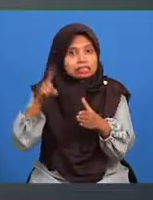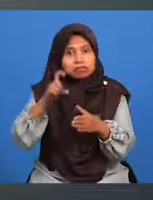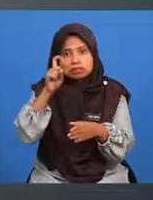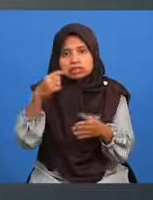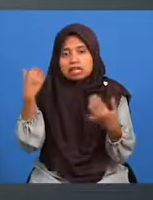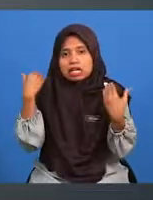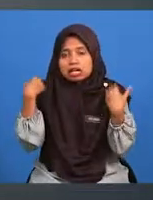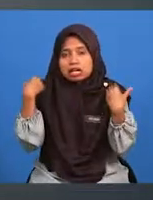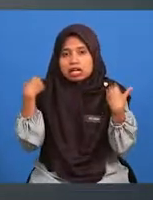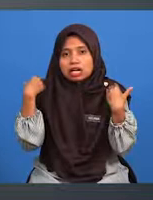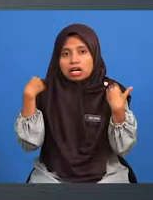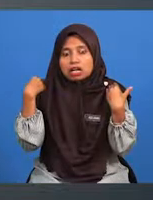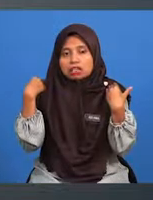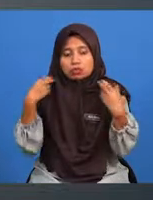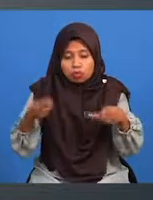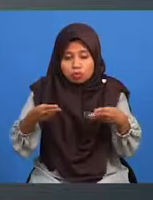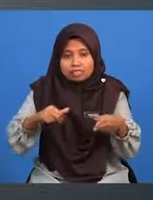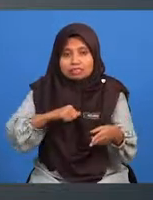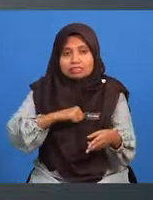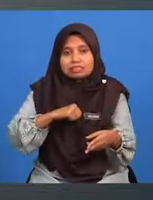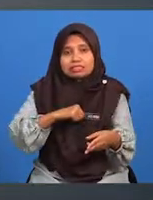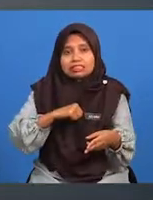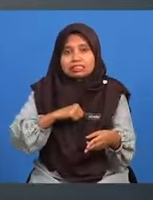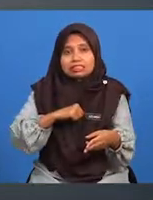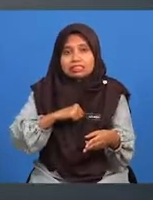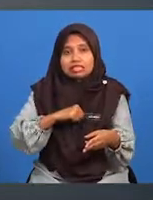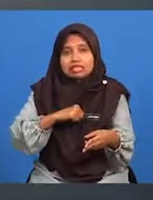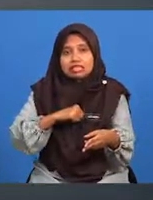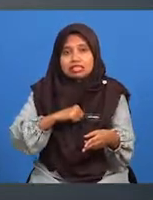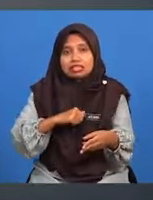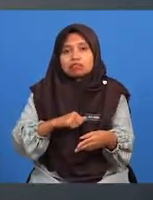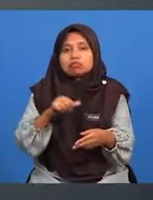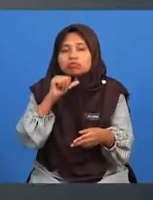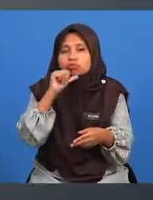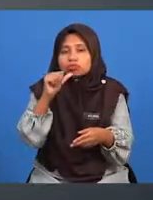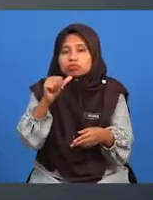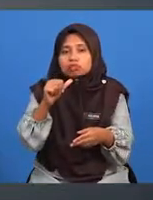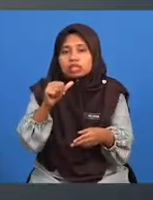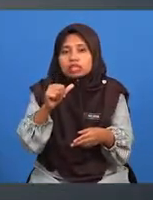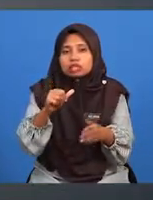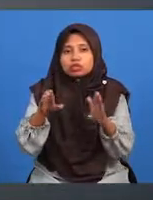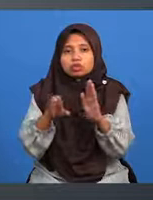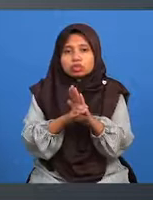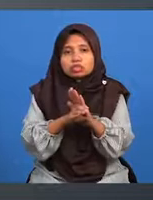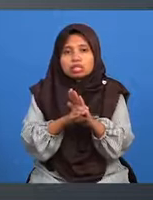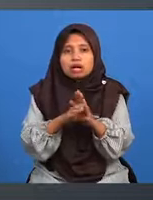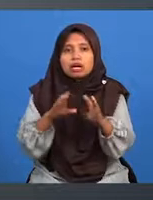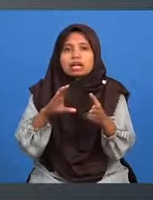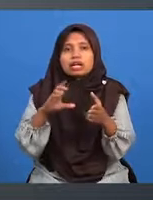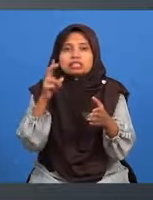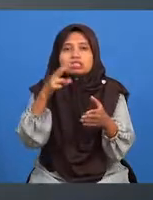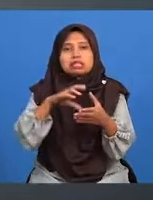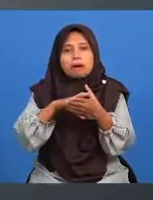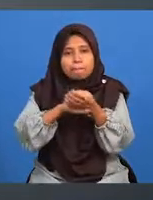mempunyai hak untuk menguruskan harta yang dihibahkan, bukan seperti pemegang amanah harta